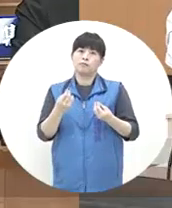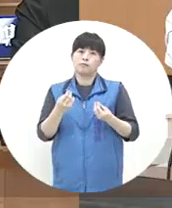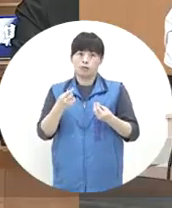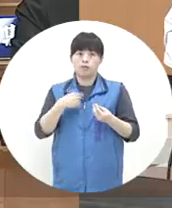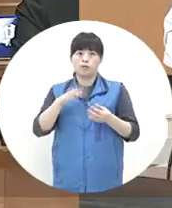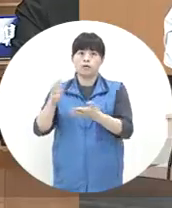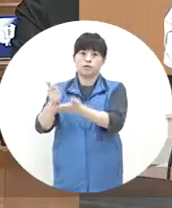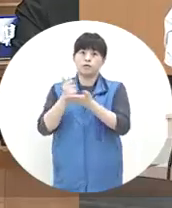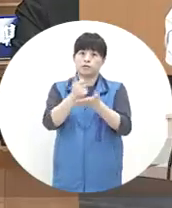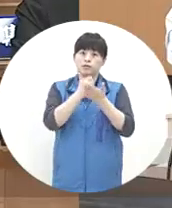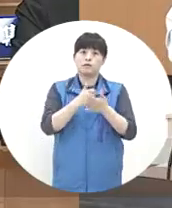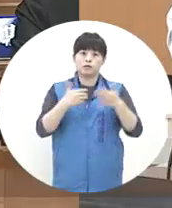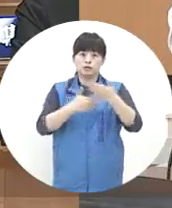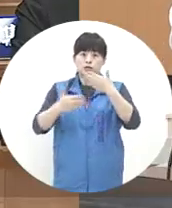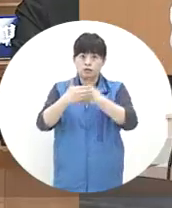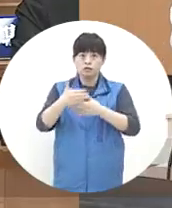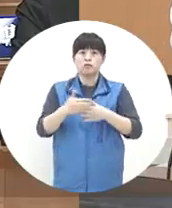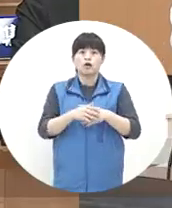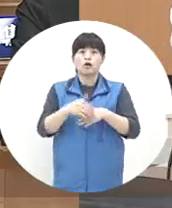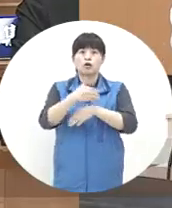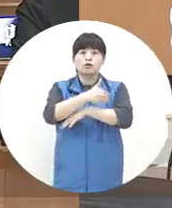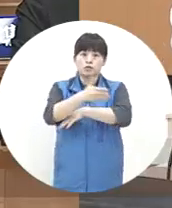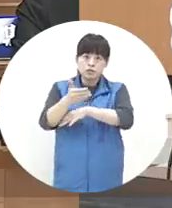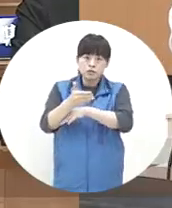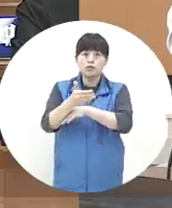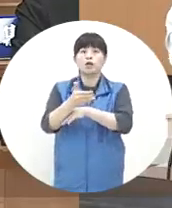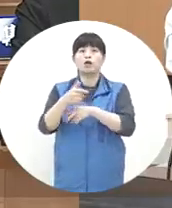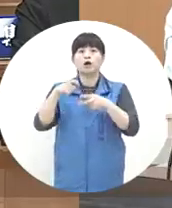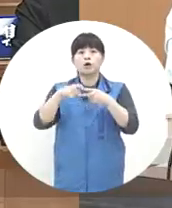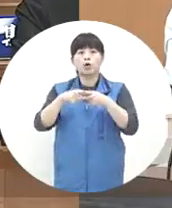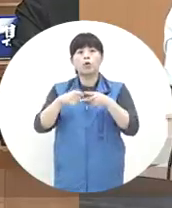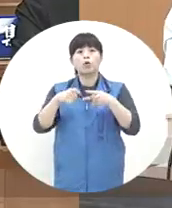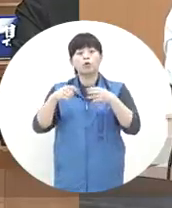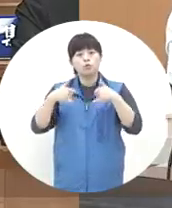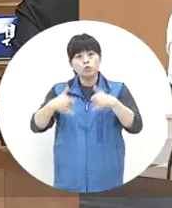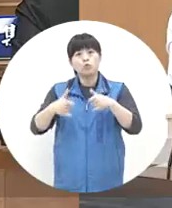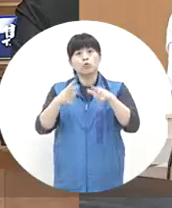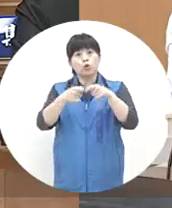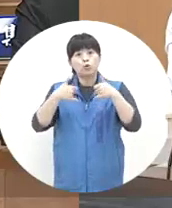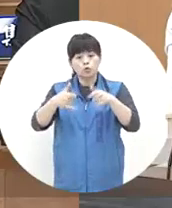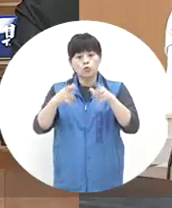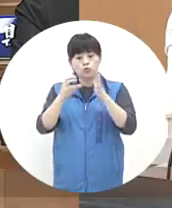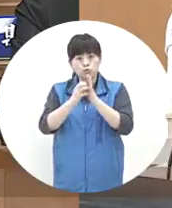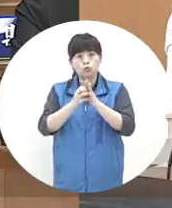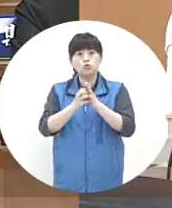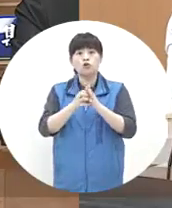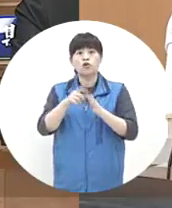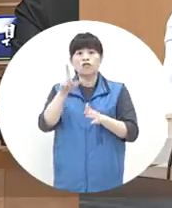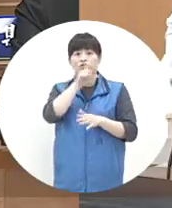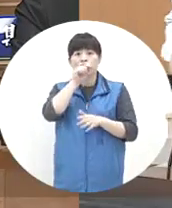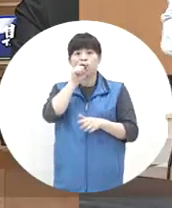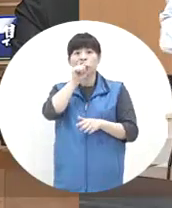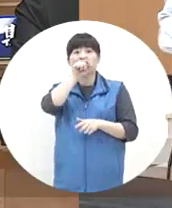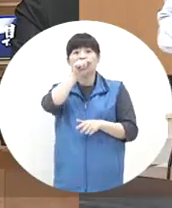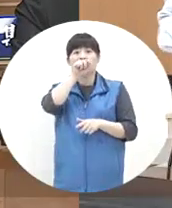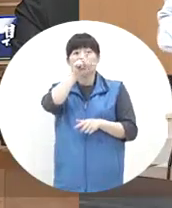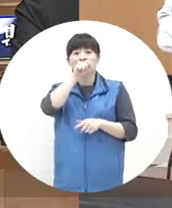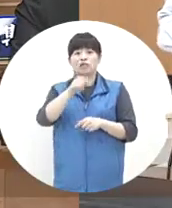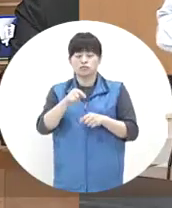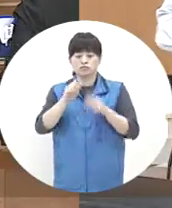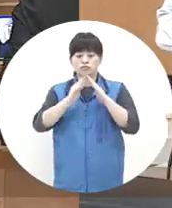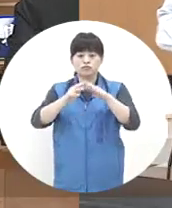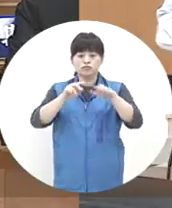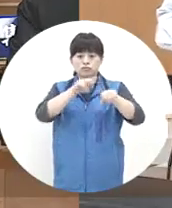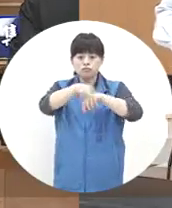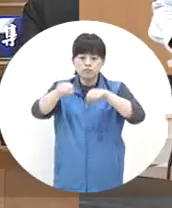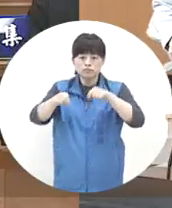集了交通城乡公务局，那会透过这个凤鸣都市计划通盘检讨，来看看这个道路怎么样